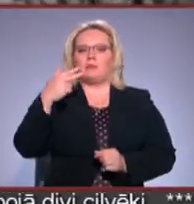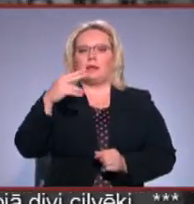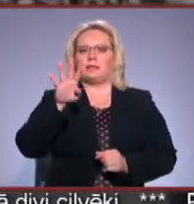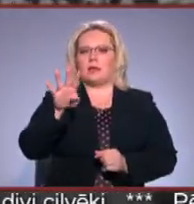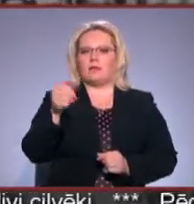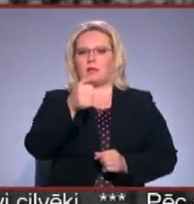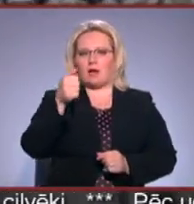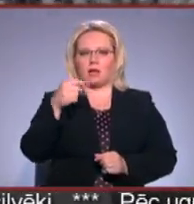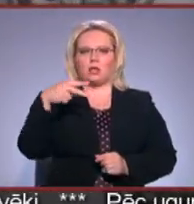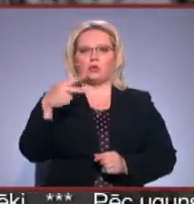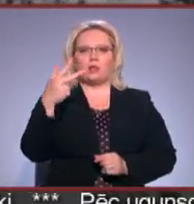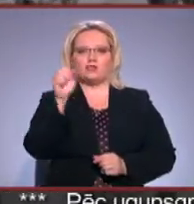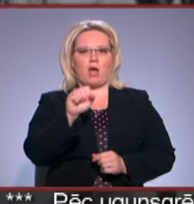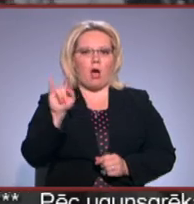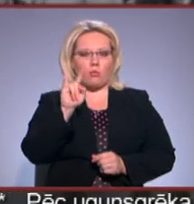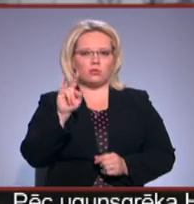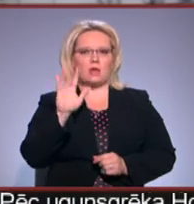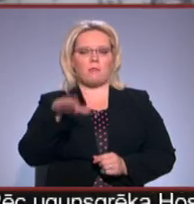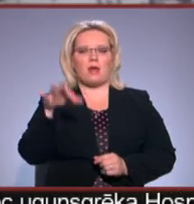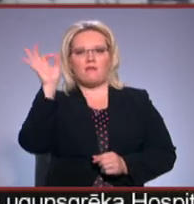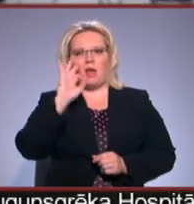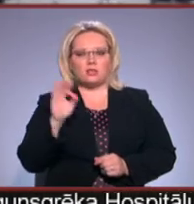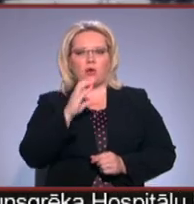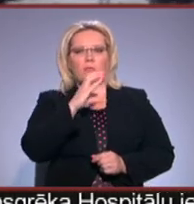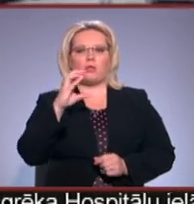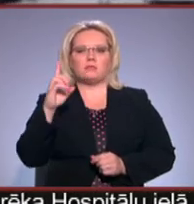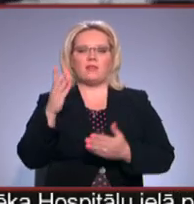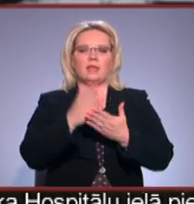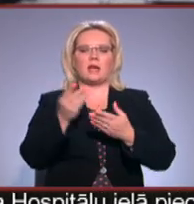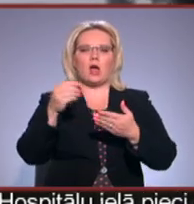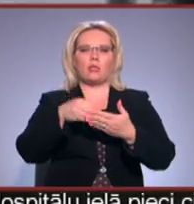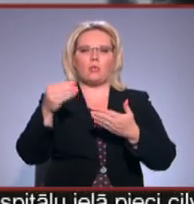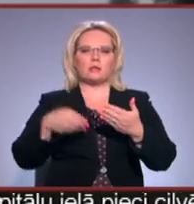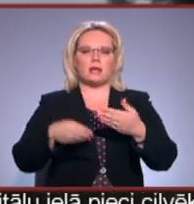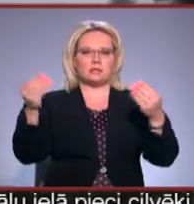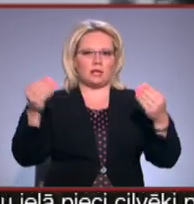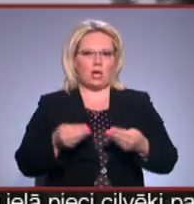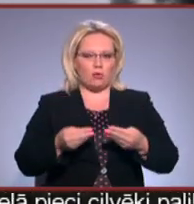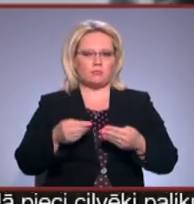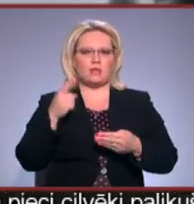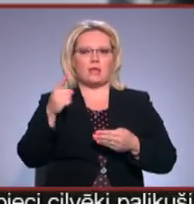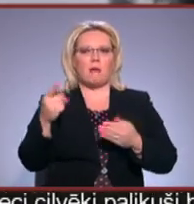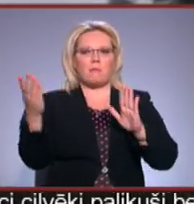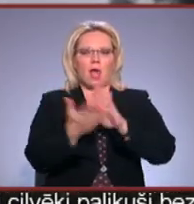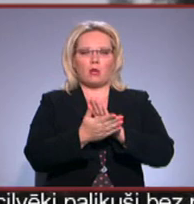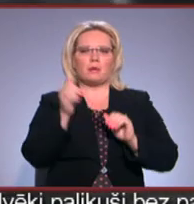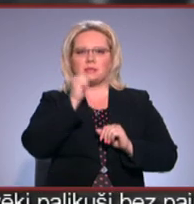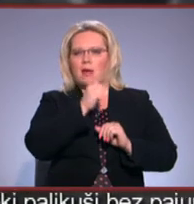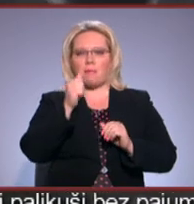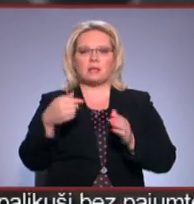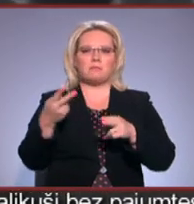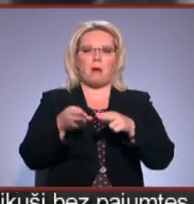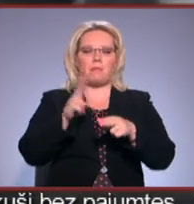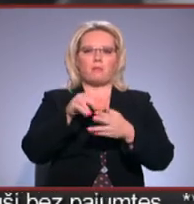1939. Gada 23. Augustā starp Vāciju un Padomju Savienību tika noslēgts neuzbrukšanas līgums. Tam pielikumā bija slepens papildu protokols